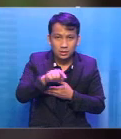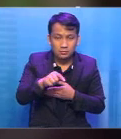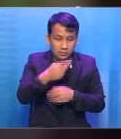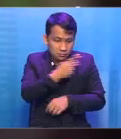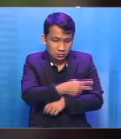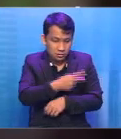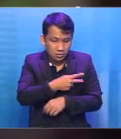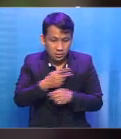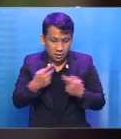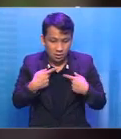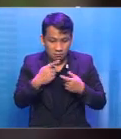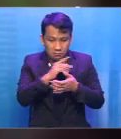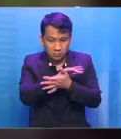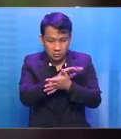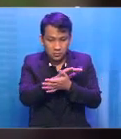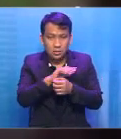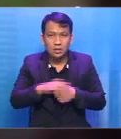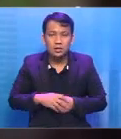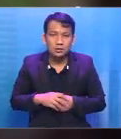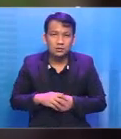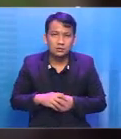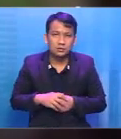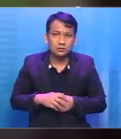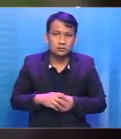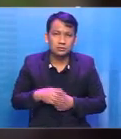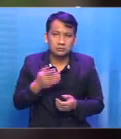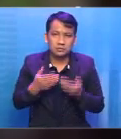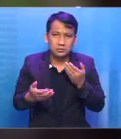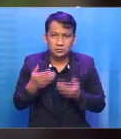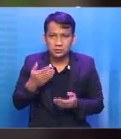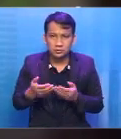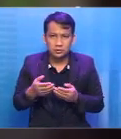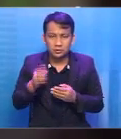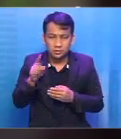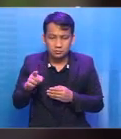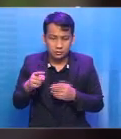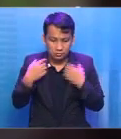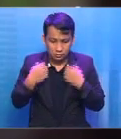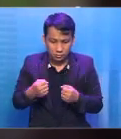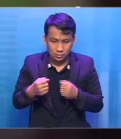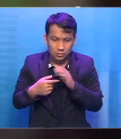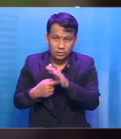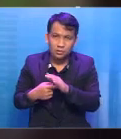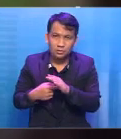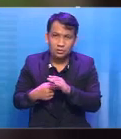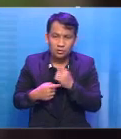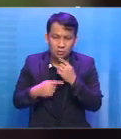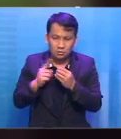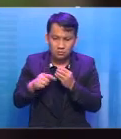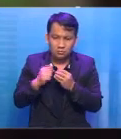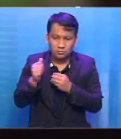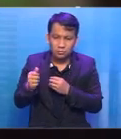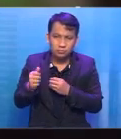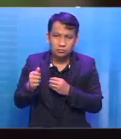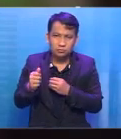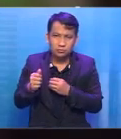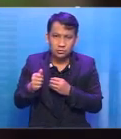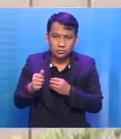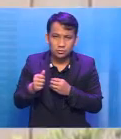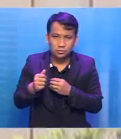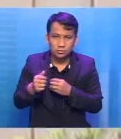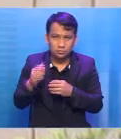patients with COVID-19, whether in terms of quick recovery or alleviation of the